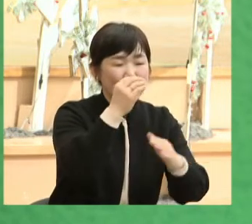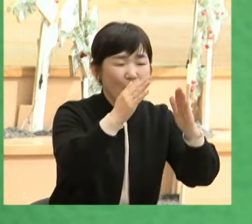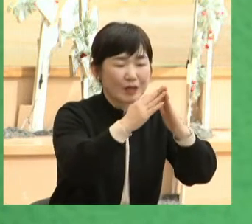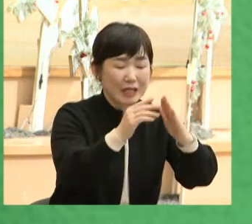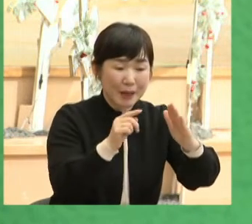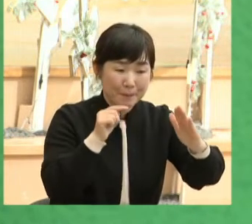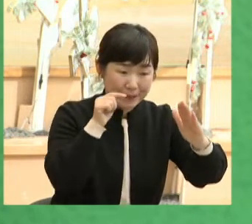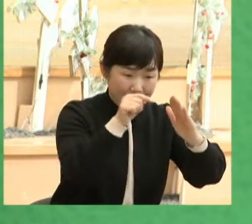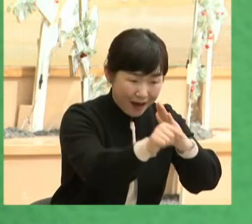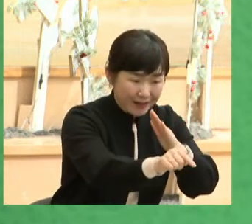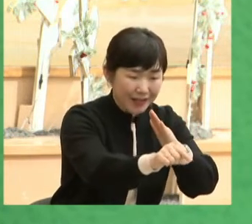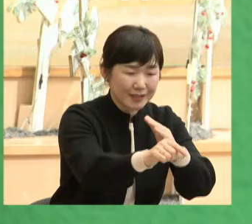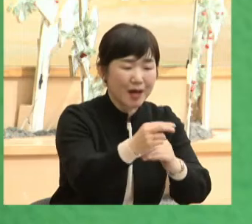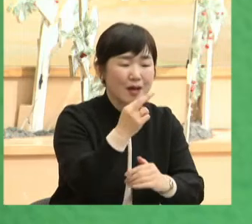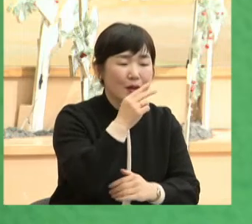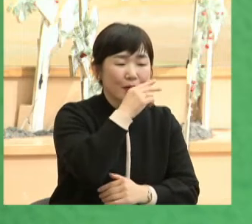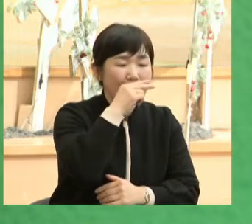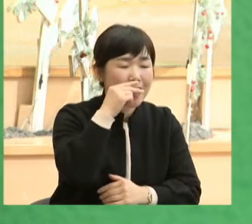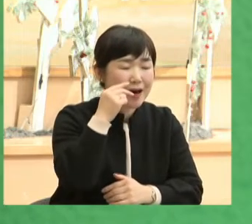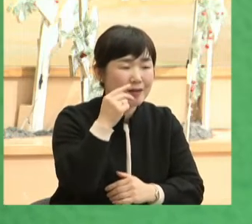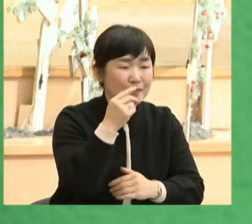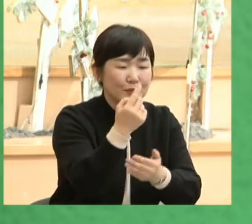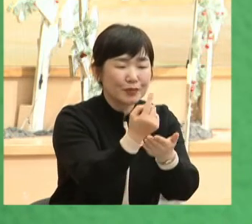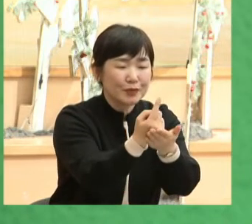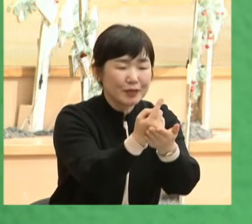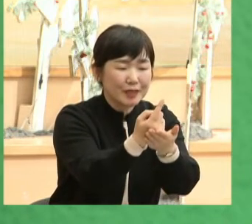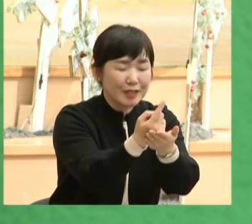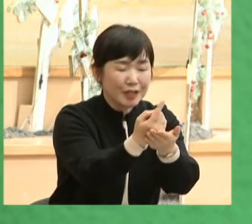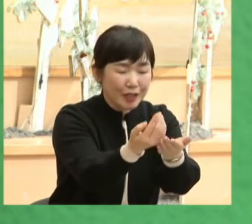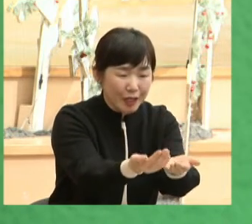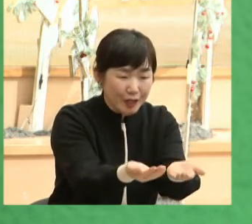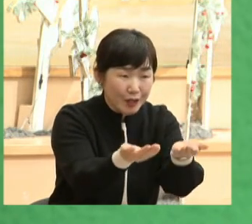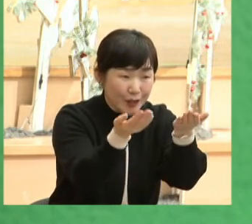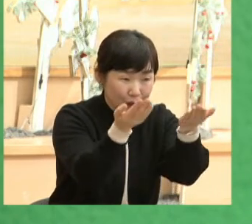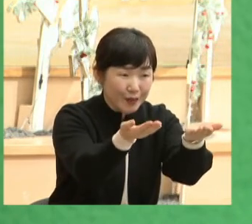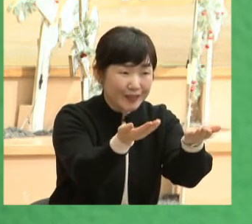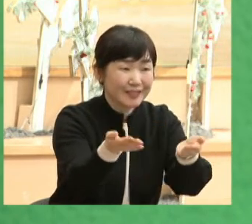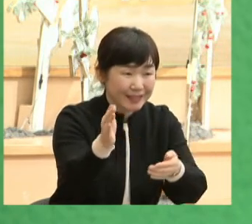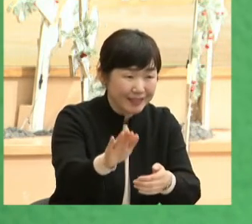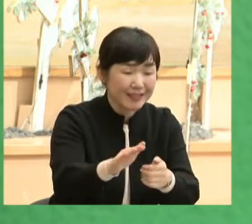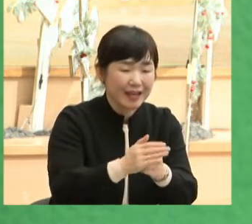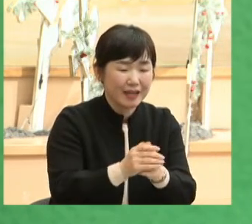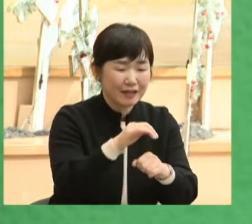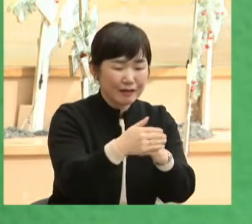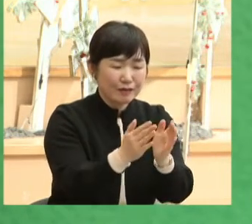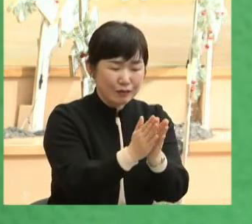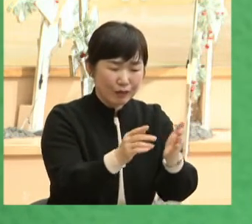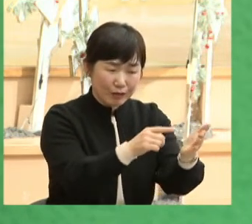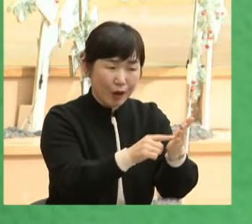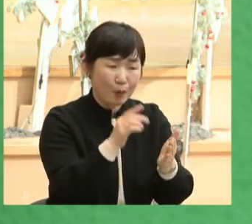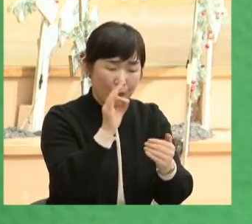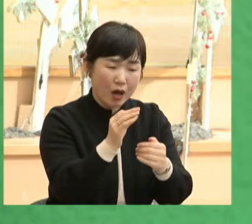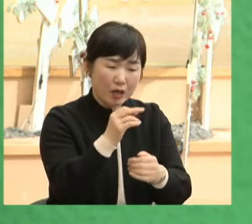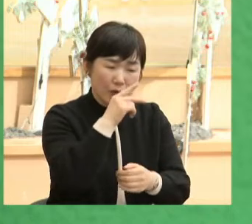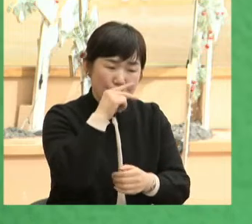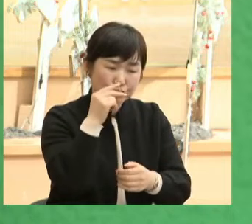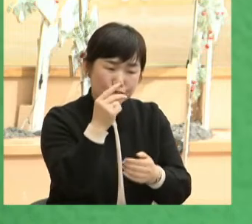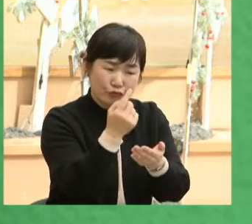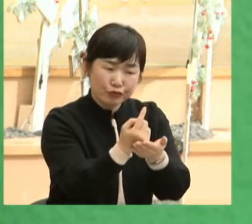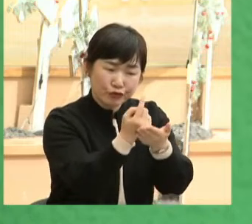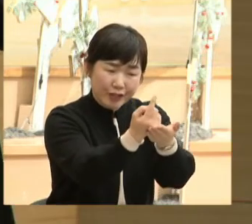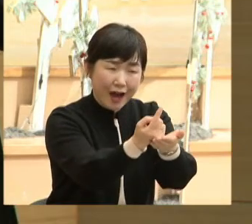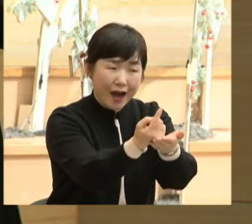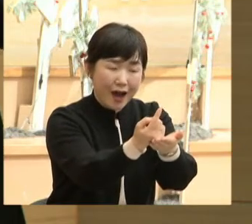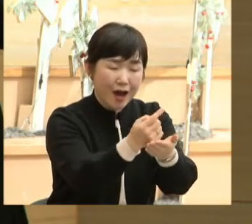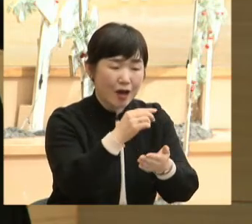안에서 향불을 올려 드리는 거 같아 근데 성경이 분양을 모로이